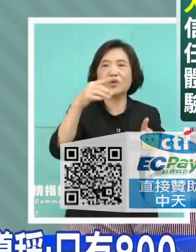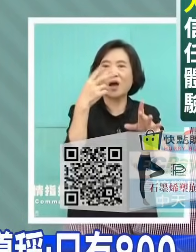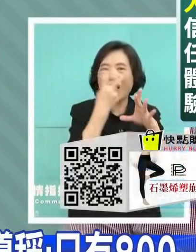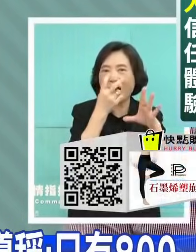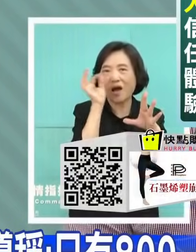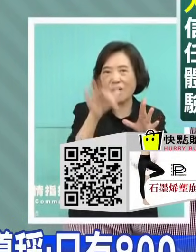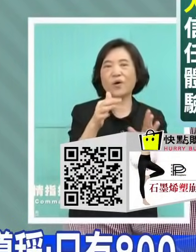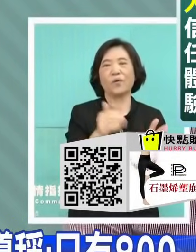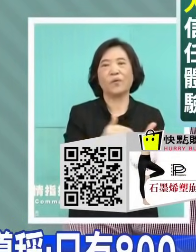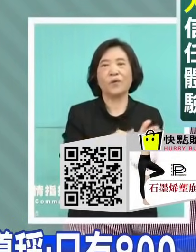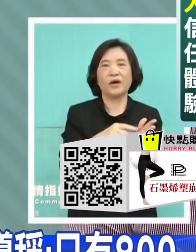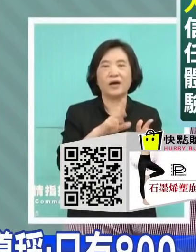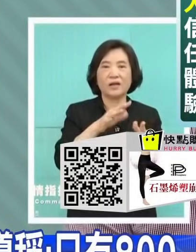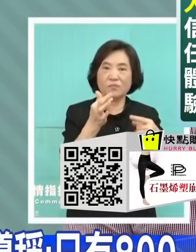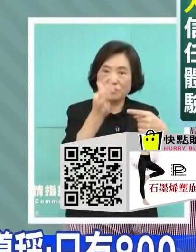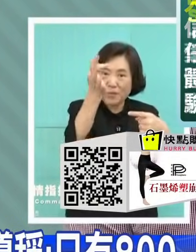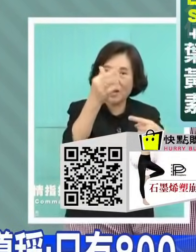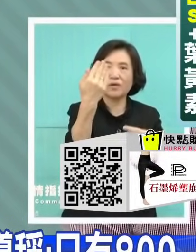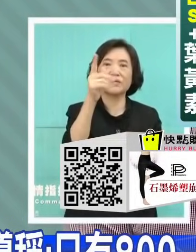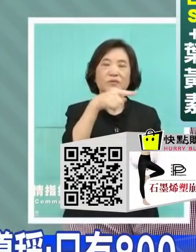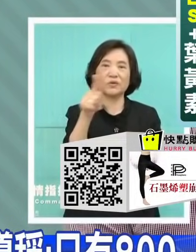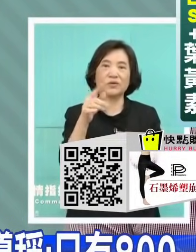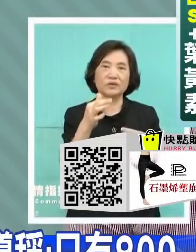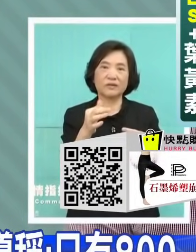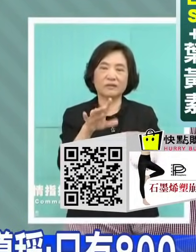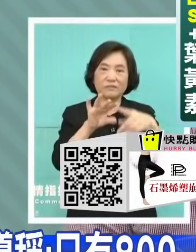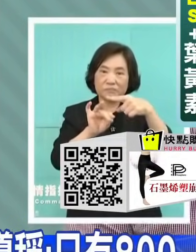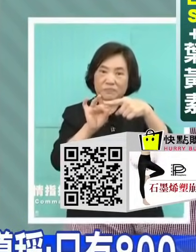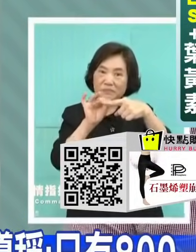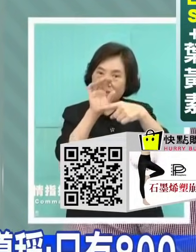数，包含快筛的阳性是9人，阳性率是